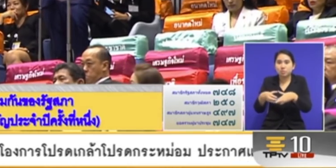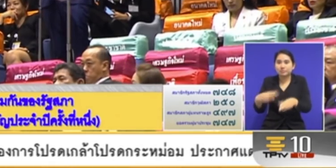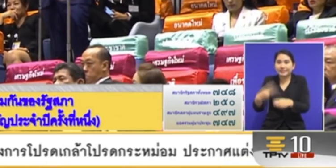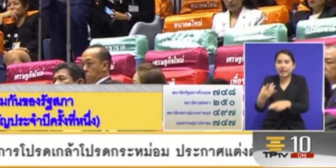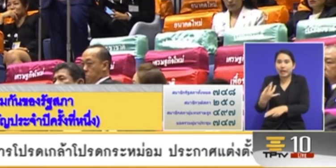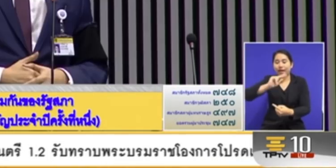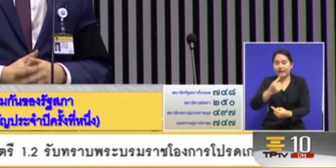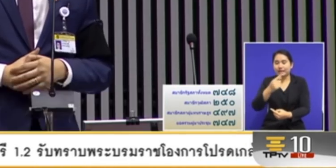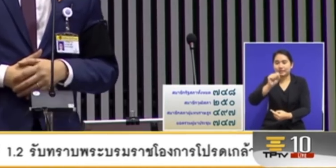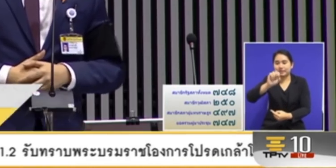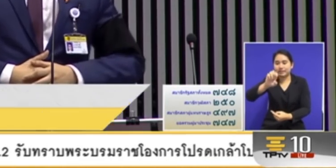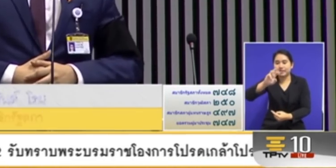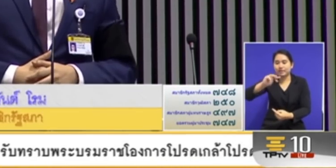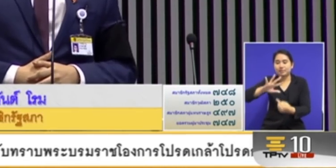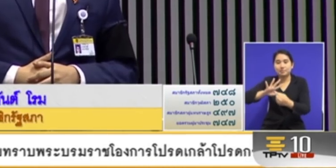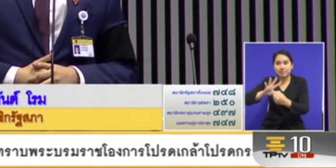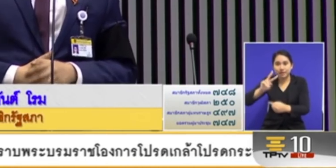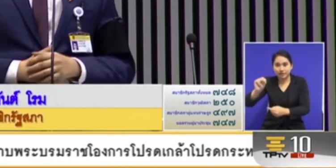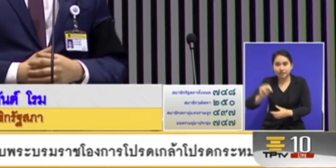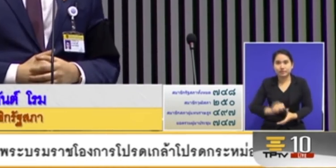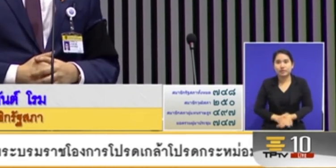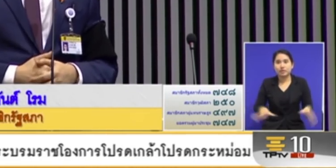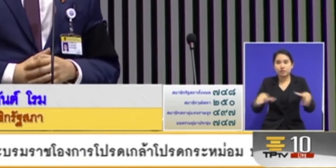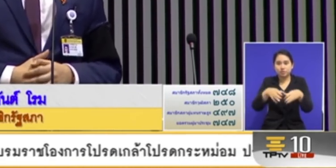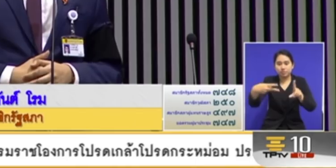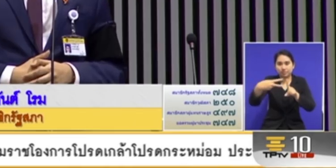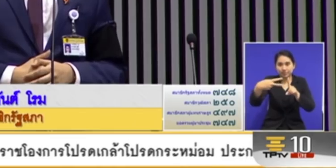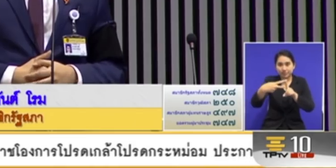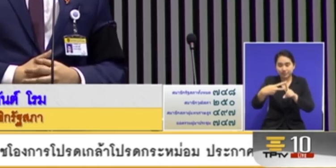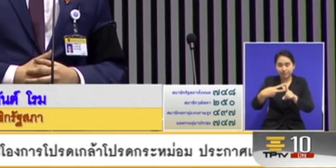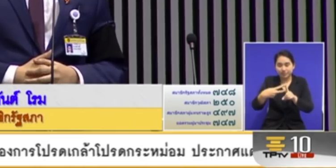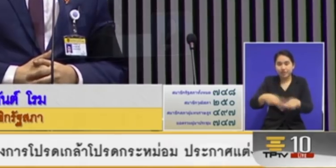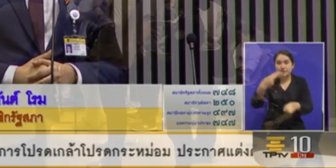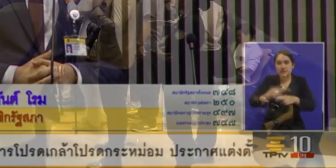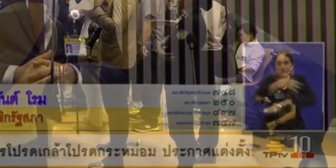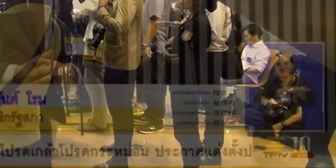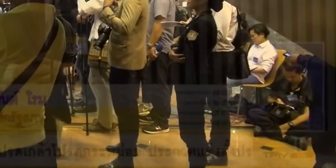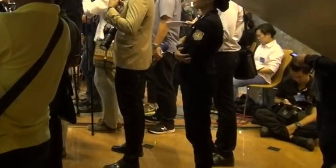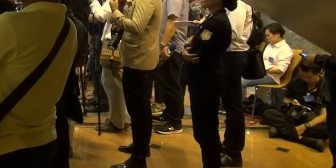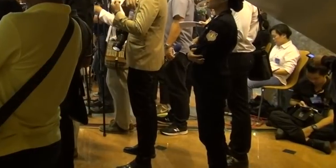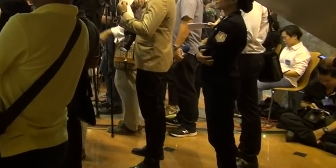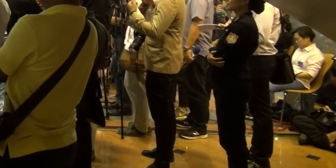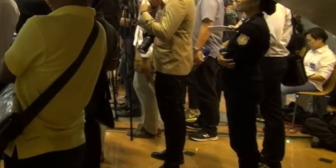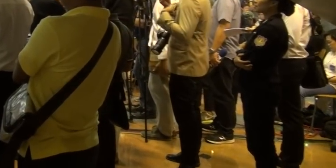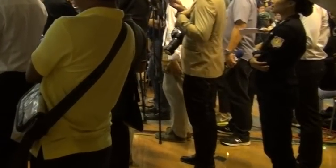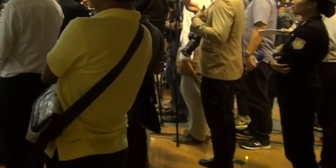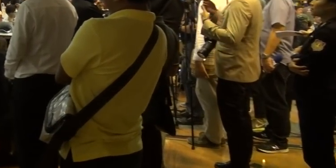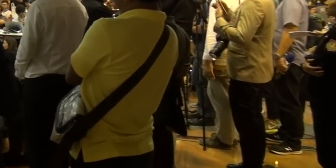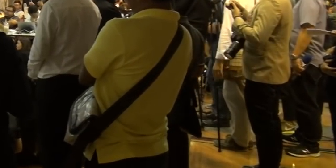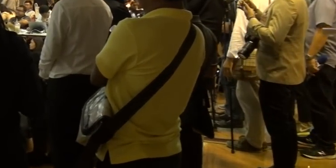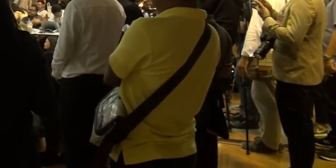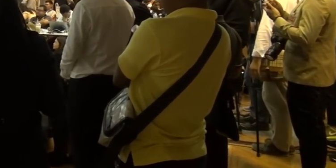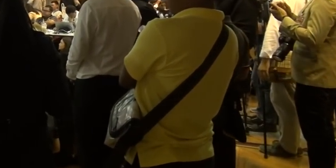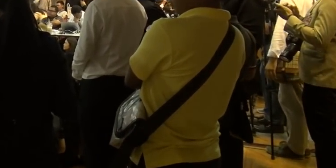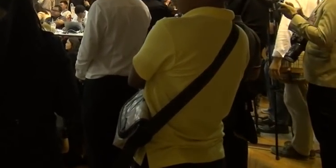คสช.มีลูกน้องที่สามารถสั่งซ้ายหันขวาหันได้หมดแต่จากนี้ไปคนรอบข้างจะมีแต่นักการเ